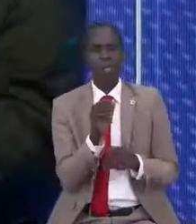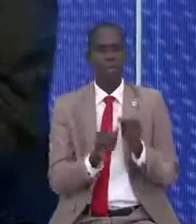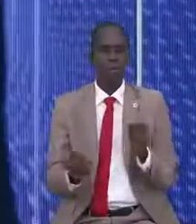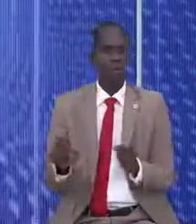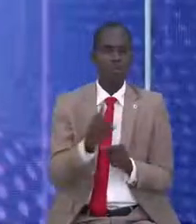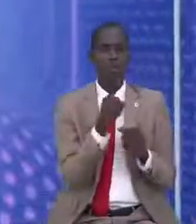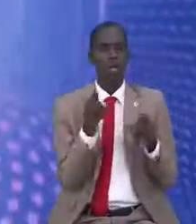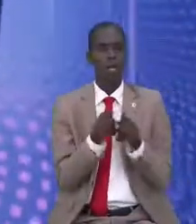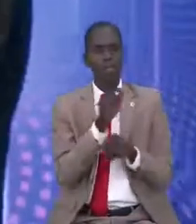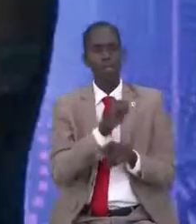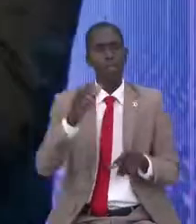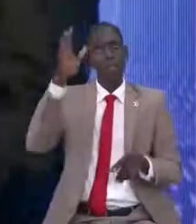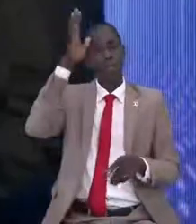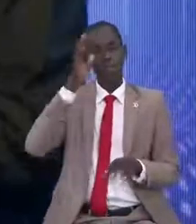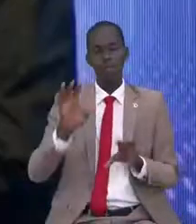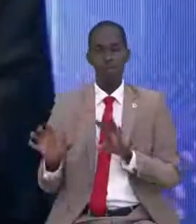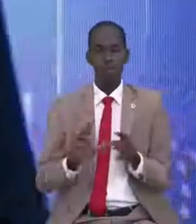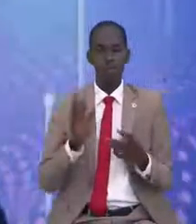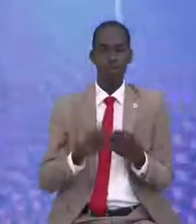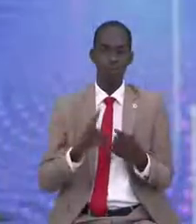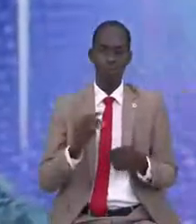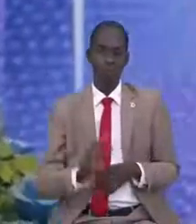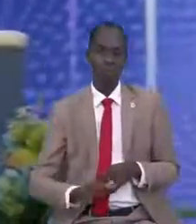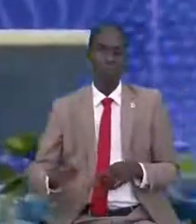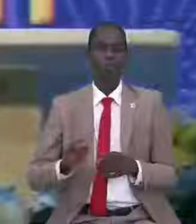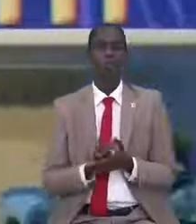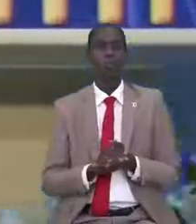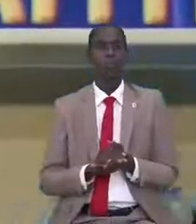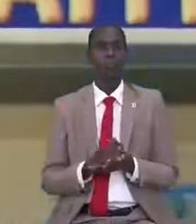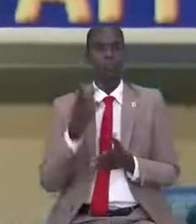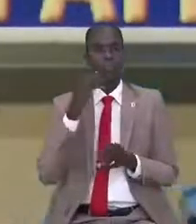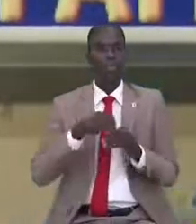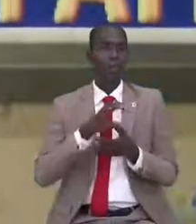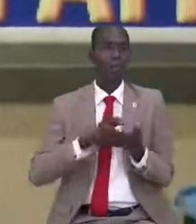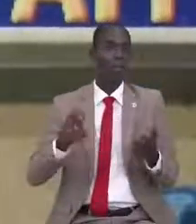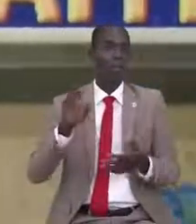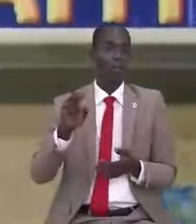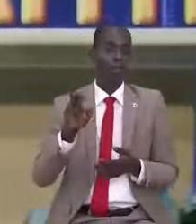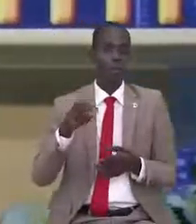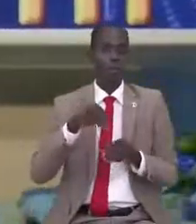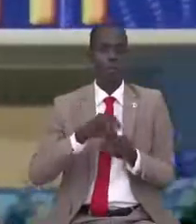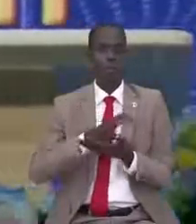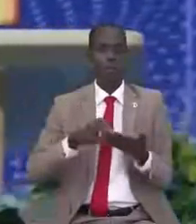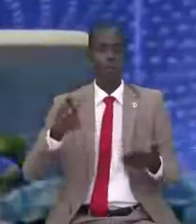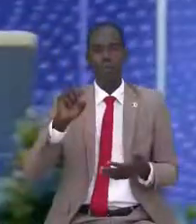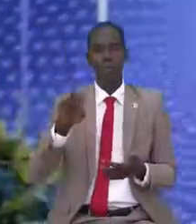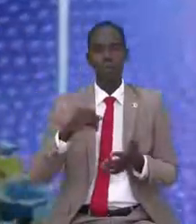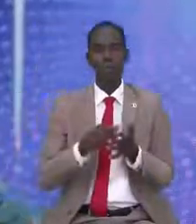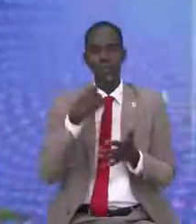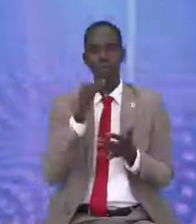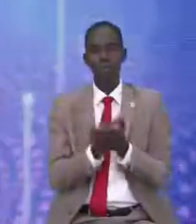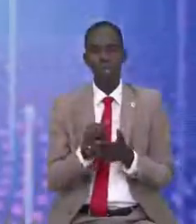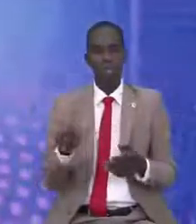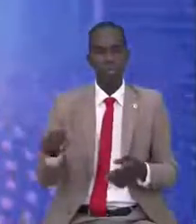savez aussi que nous avons été pour chacun de vous ce qu'un père est pour ses enfants. Verset 12, vous